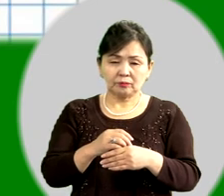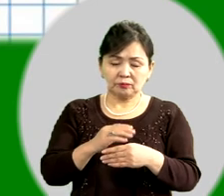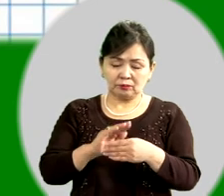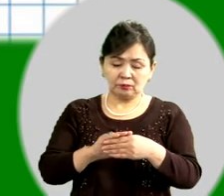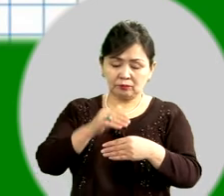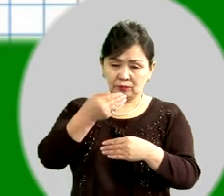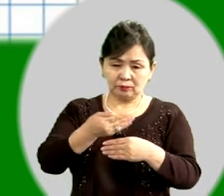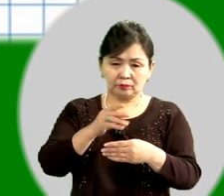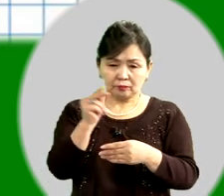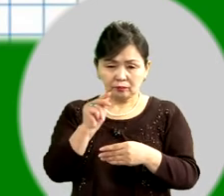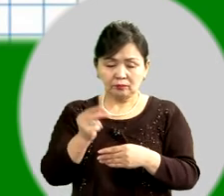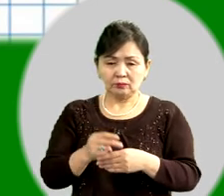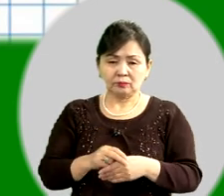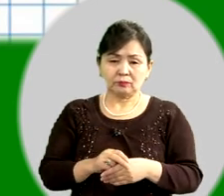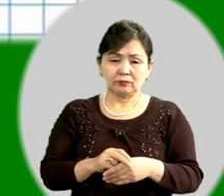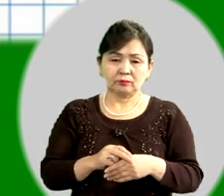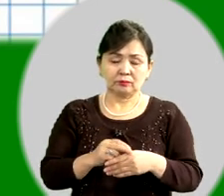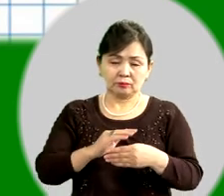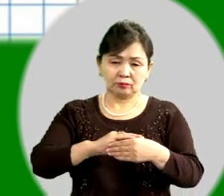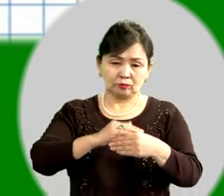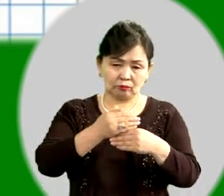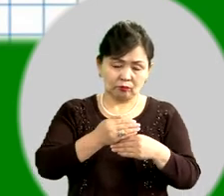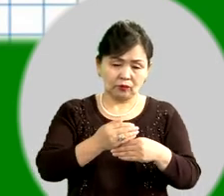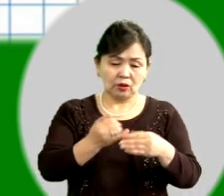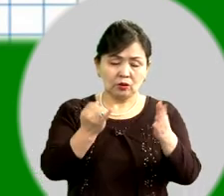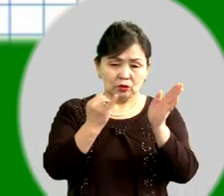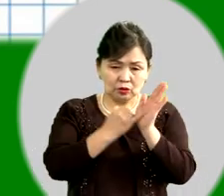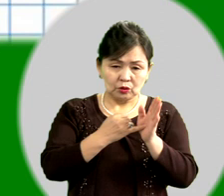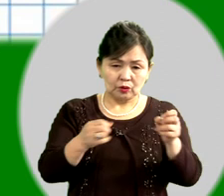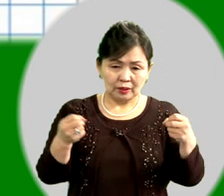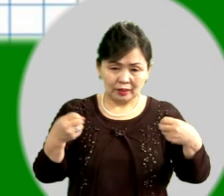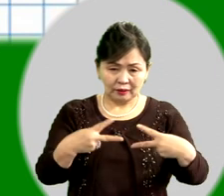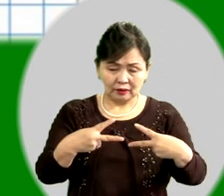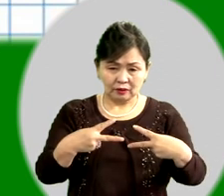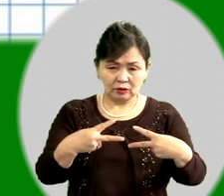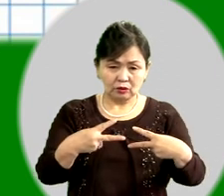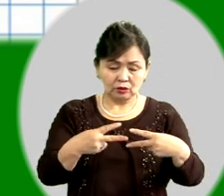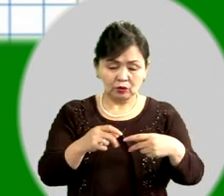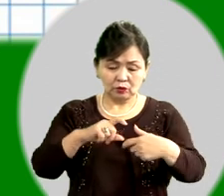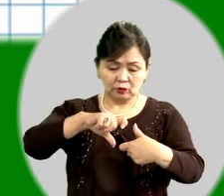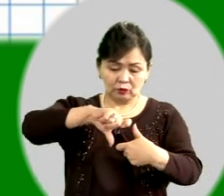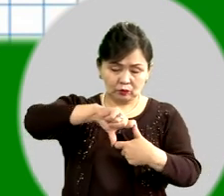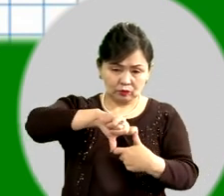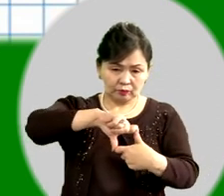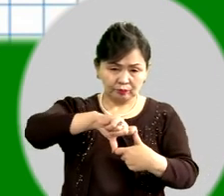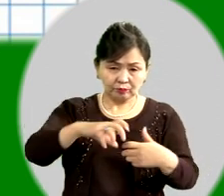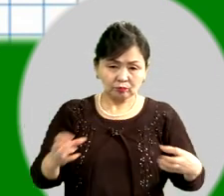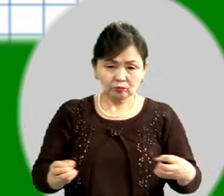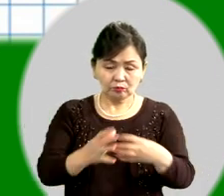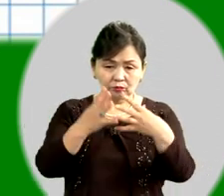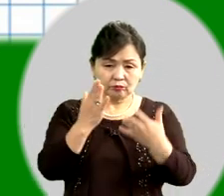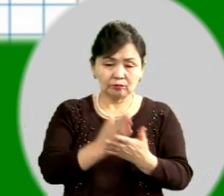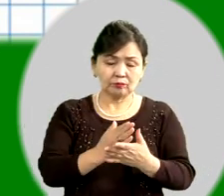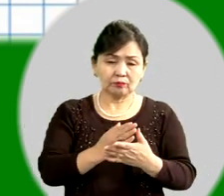За, одоо бүгдээрээ куб 6 ижил квадратаас бүтэж байгаа учраас дэлгэсийн талбайг яаж олох